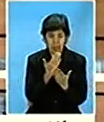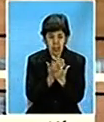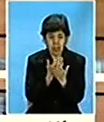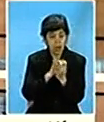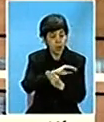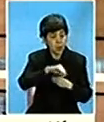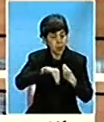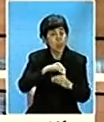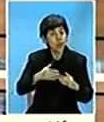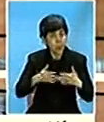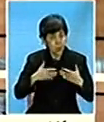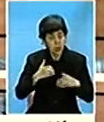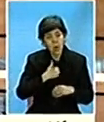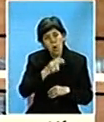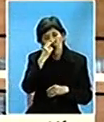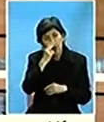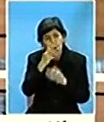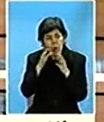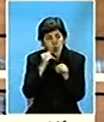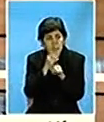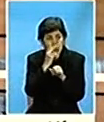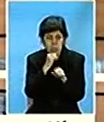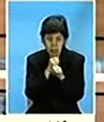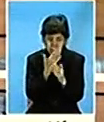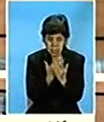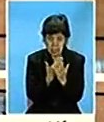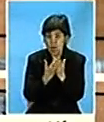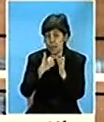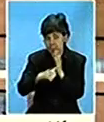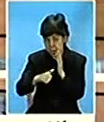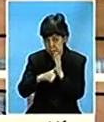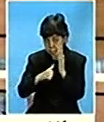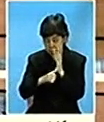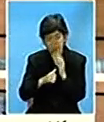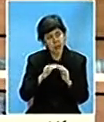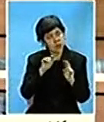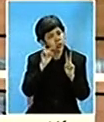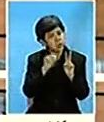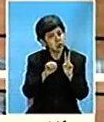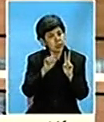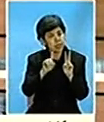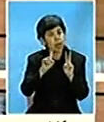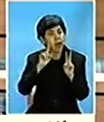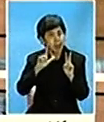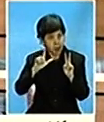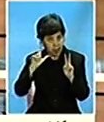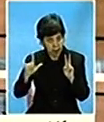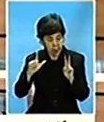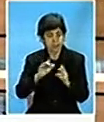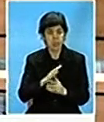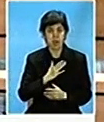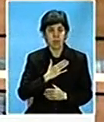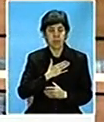ในวันนี้มองภาพรวมของการเก็บภาษีของรัฐบาลที่วางไว้ 2.1 ล้านล้านบาทนั้นผ